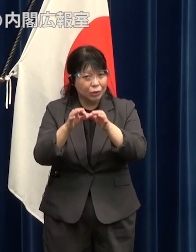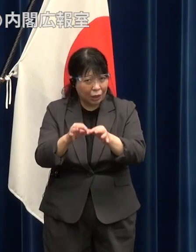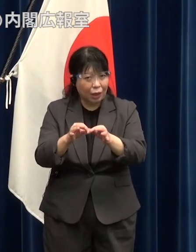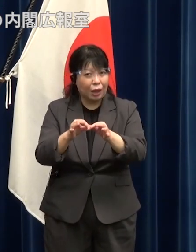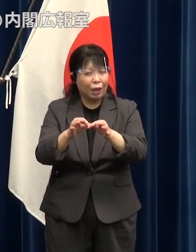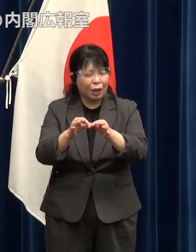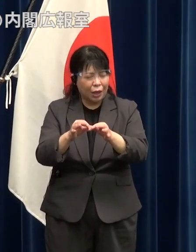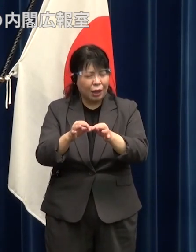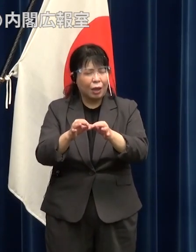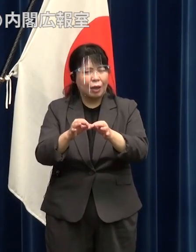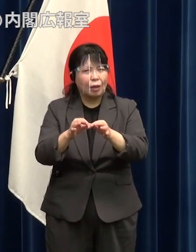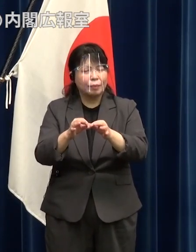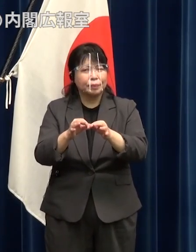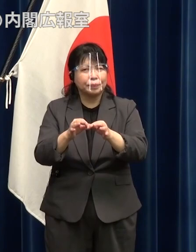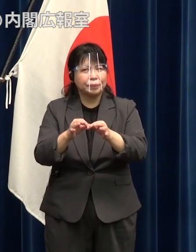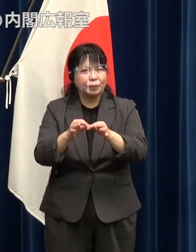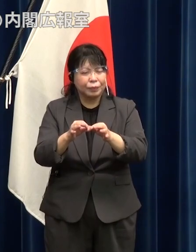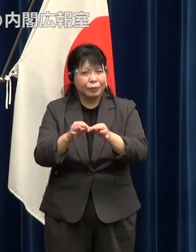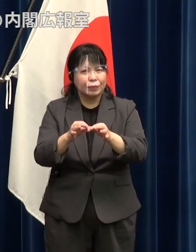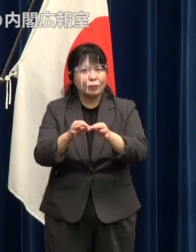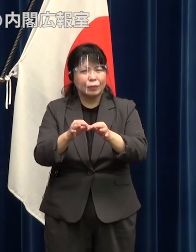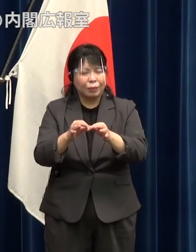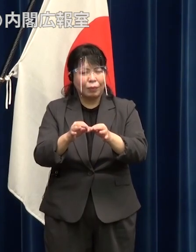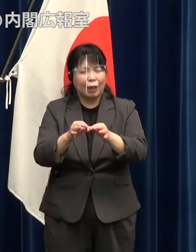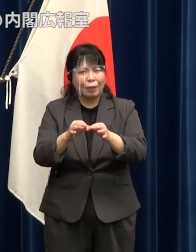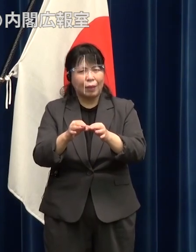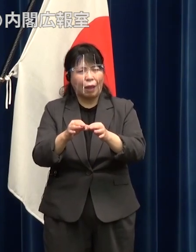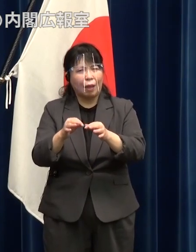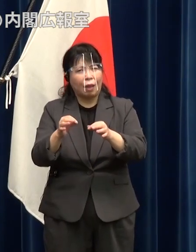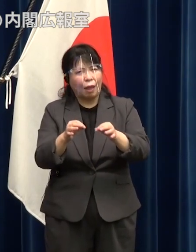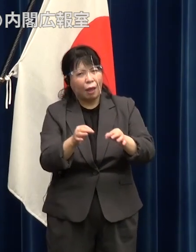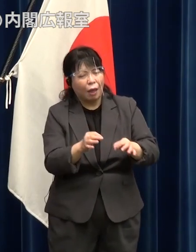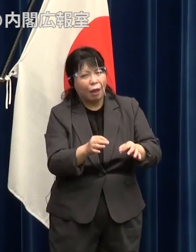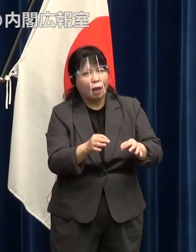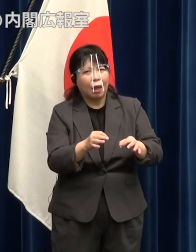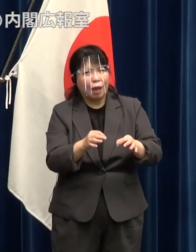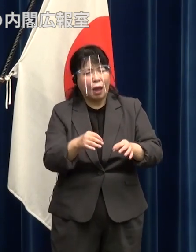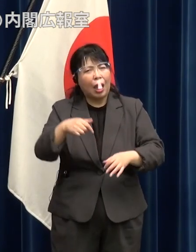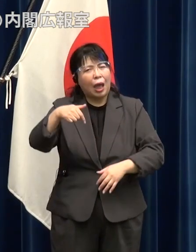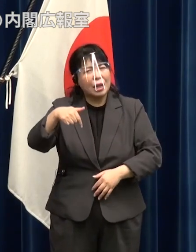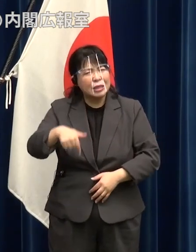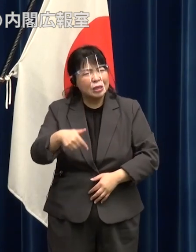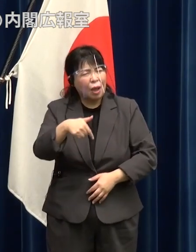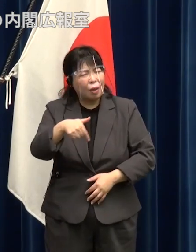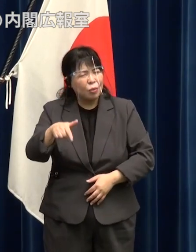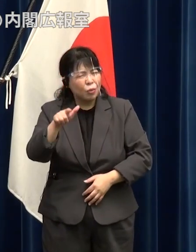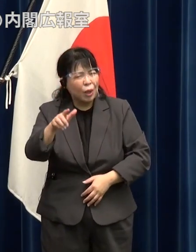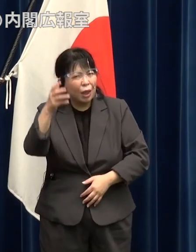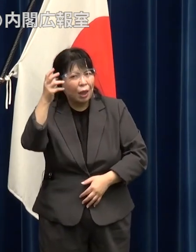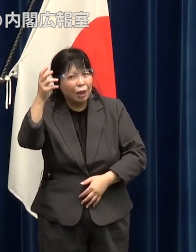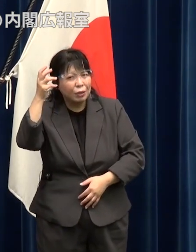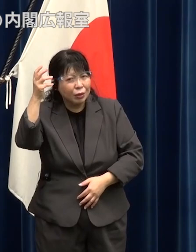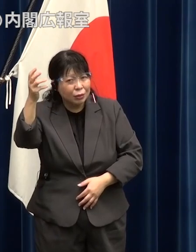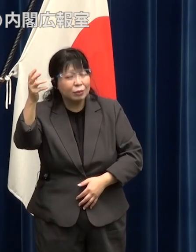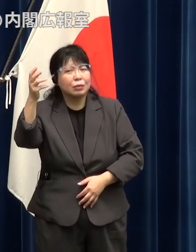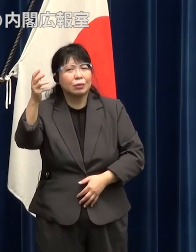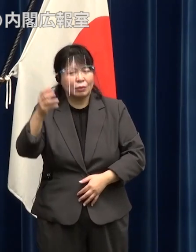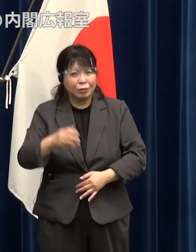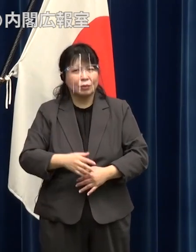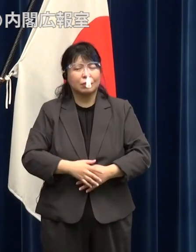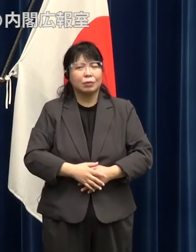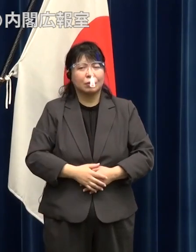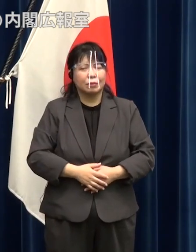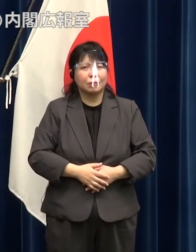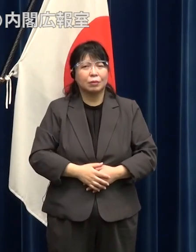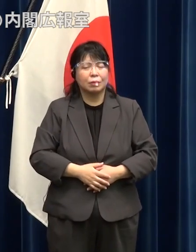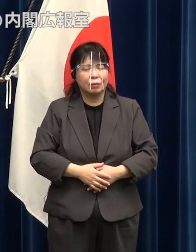追うごとに下振れする方向で見通しの改定が相次いでいます。先行